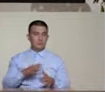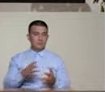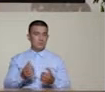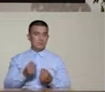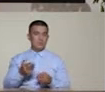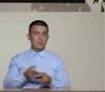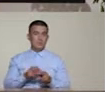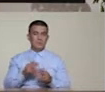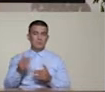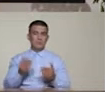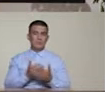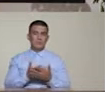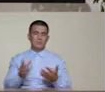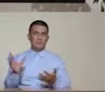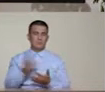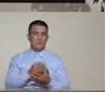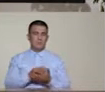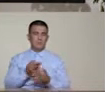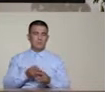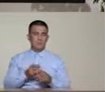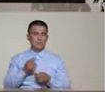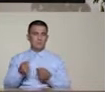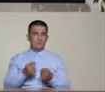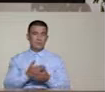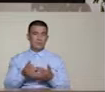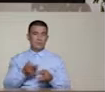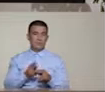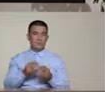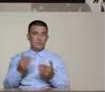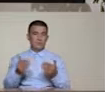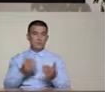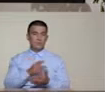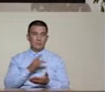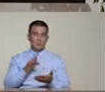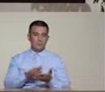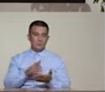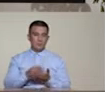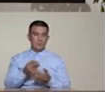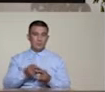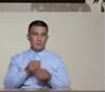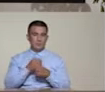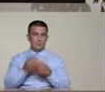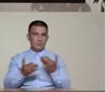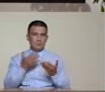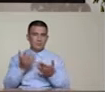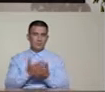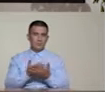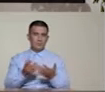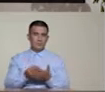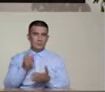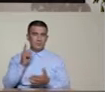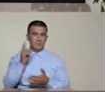Albatta ularning rahnamoligida ushbu shaharlardagi arxeologik topilmalar va